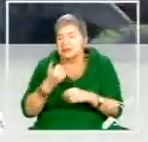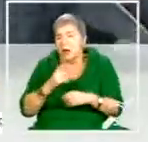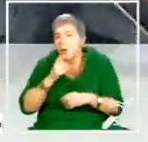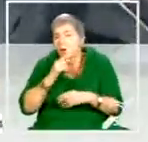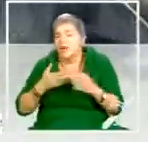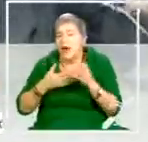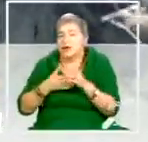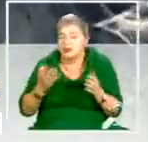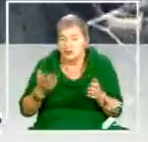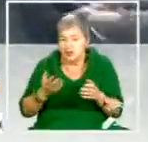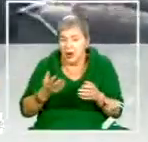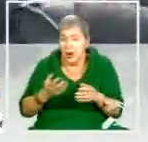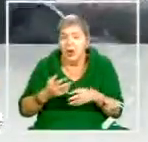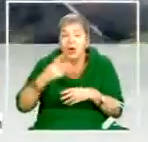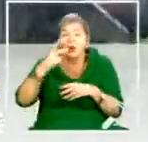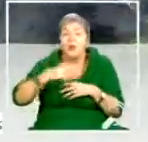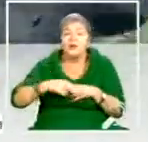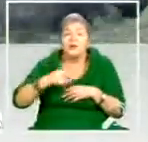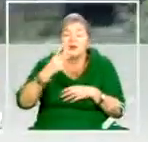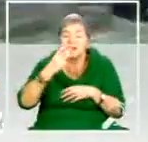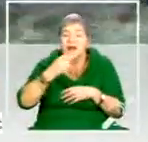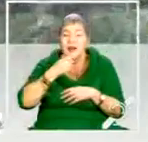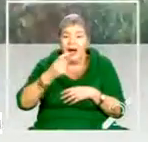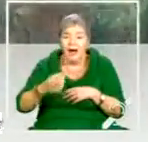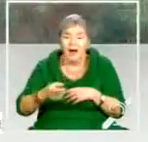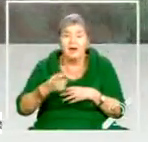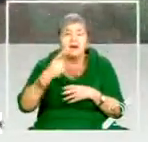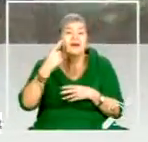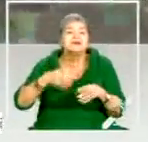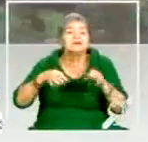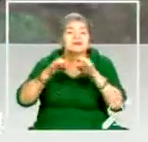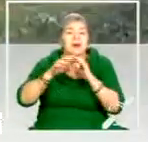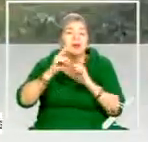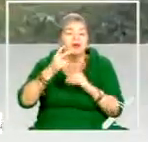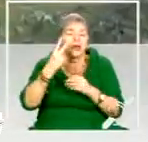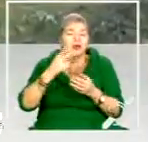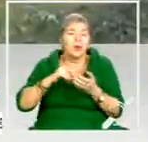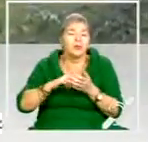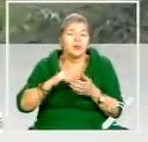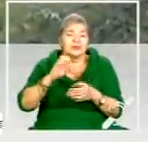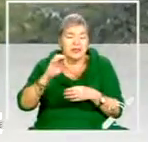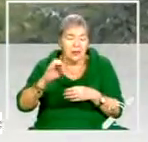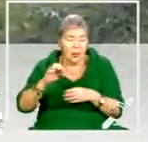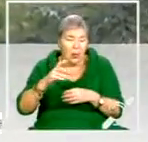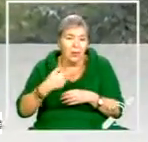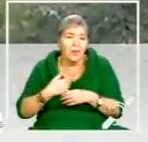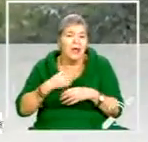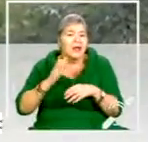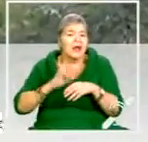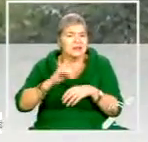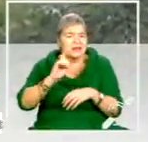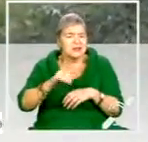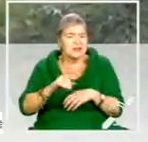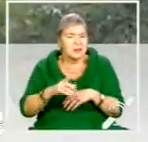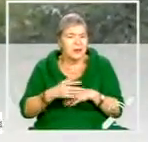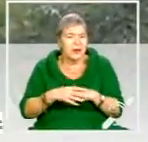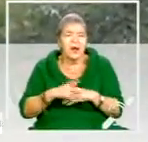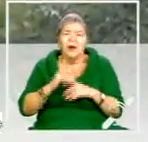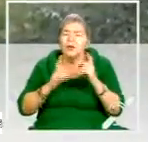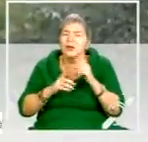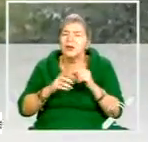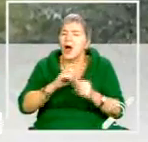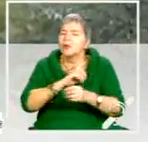este dus. De-a lungul ultimilor 3 ani, SUMAL 2.0 a avut și vulnerabilități, două dintre ele le-au